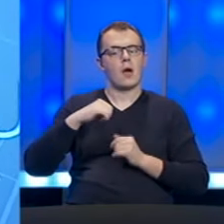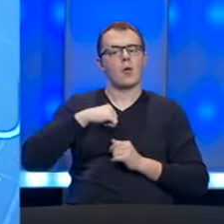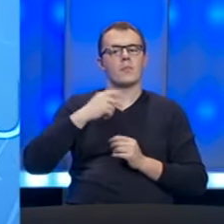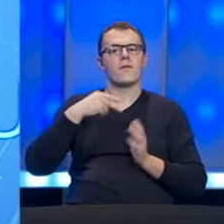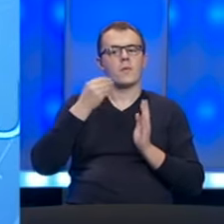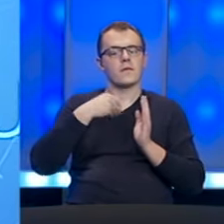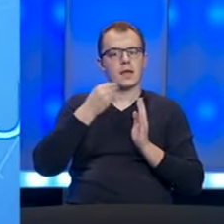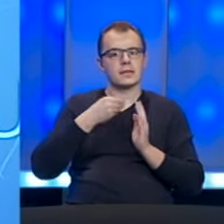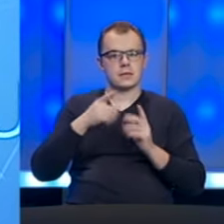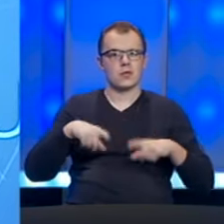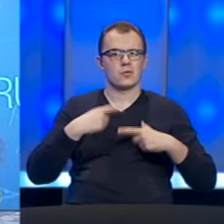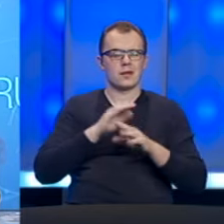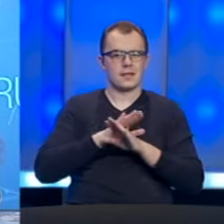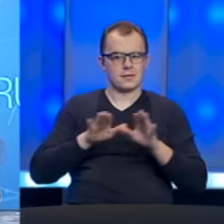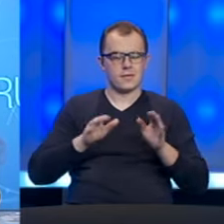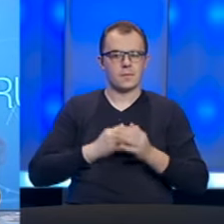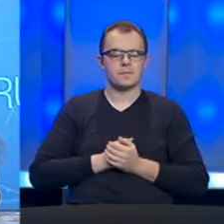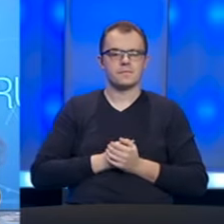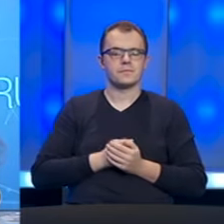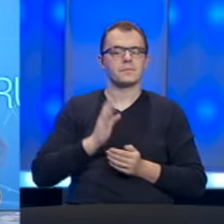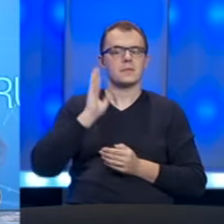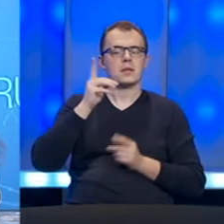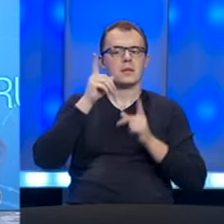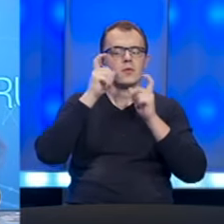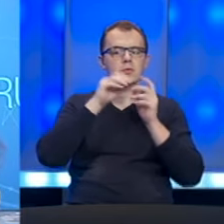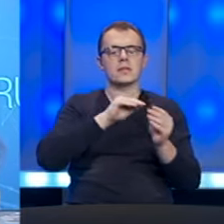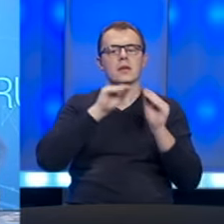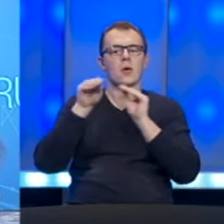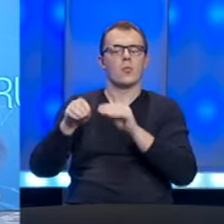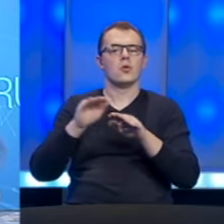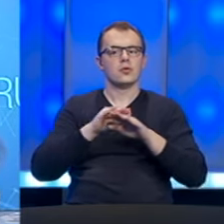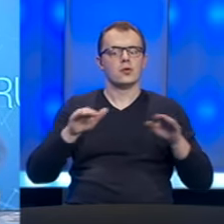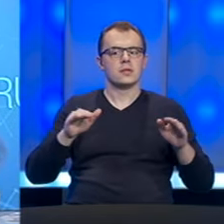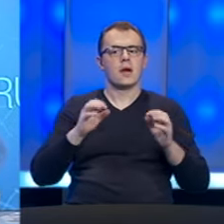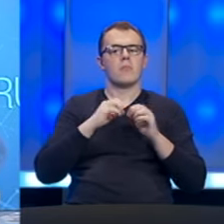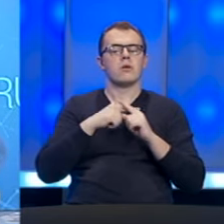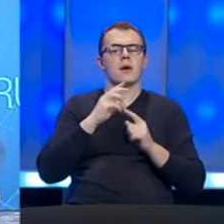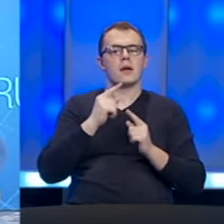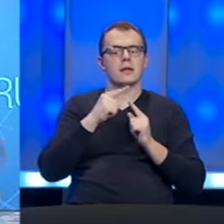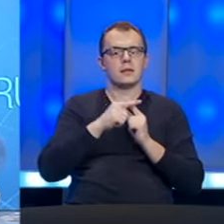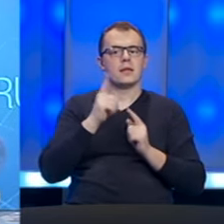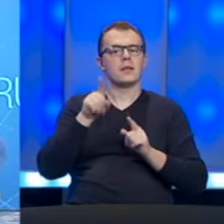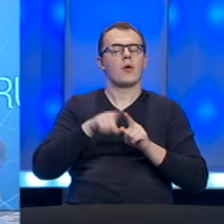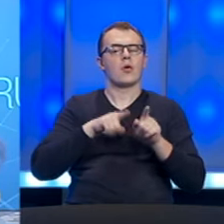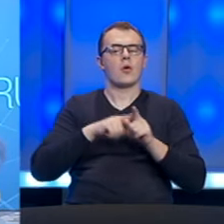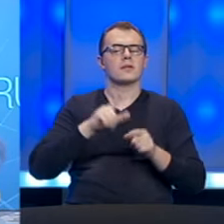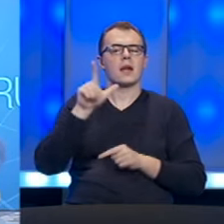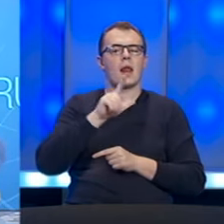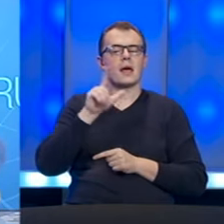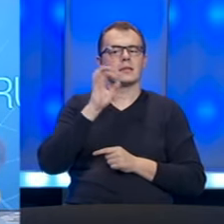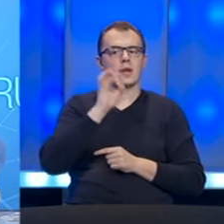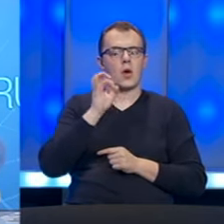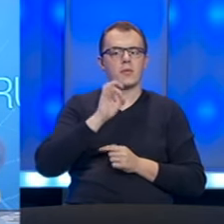pregleda vijesti u okviru Jutra za sve, dakle idemo slikom do multimedijalnog deska BHRT-a, tamo je kolegica Larisa